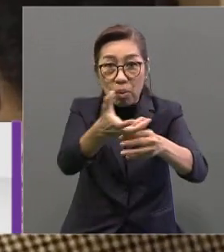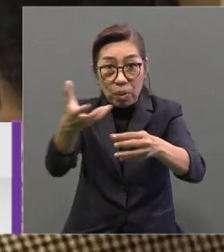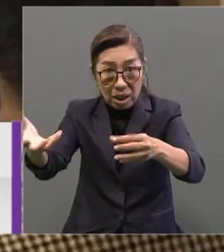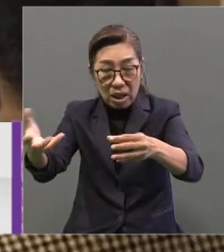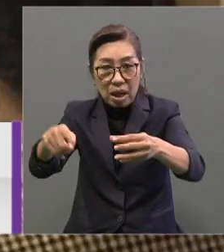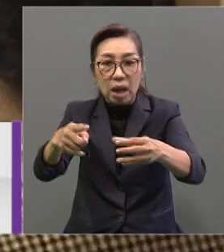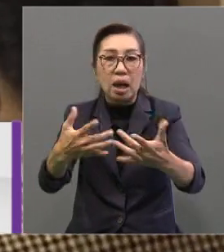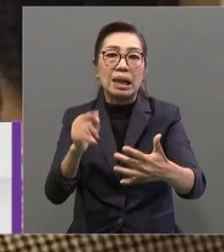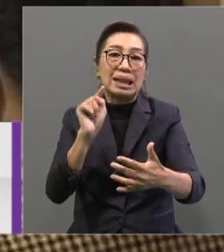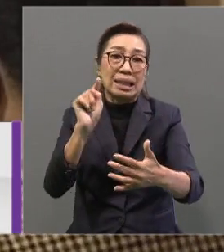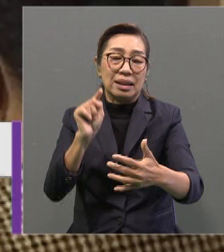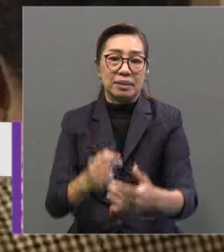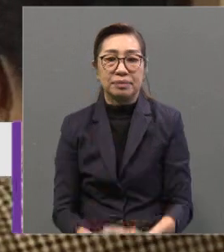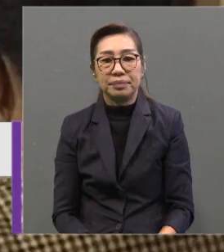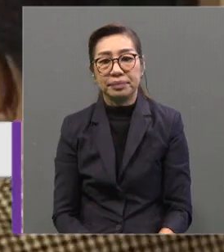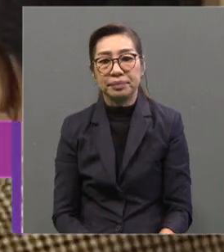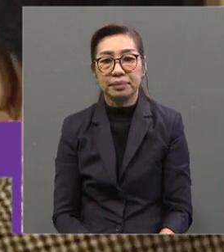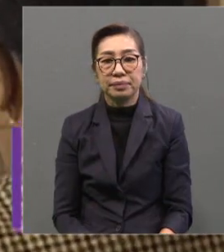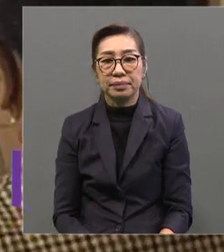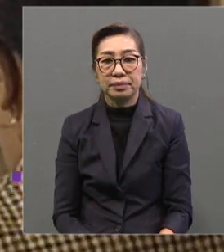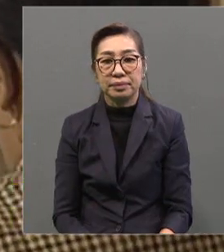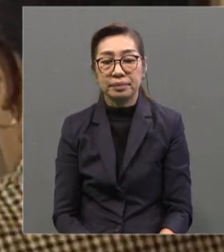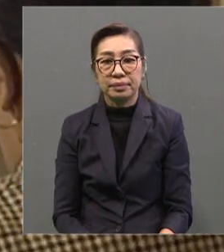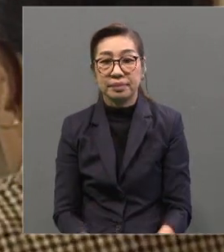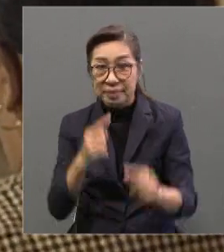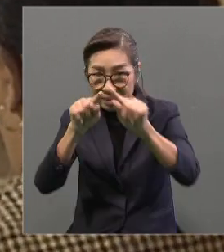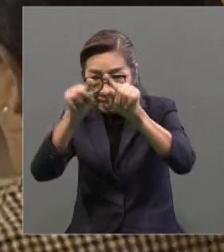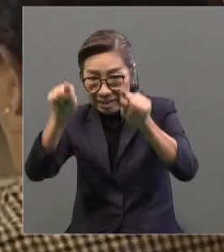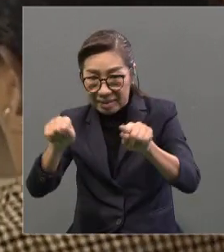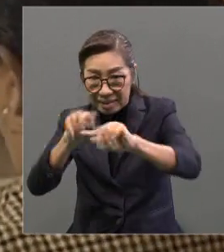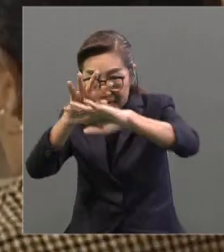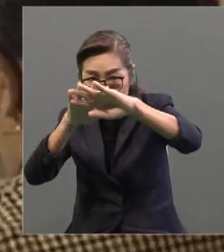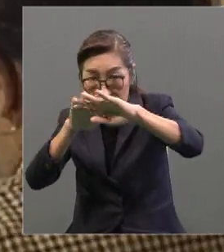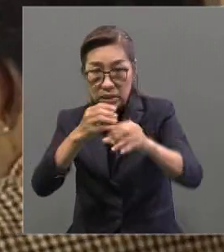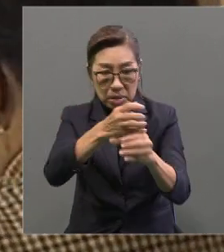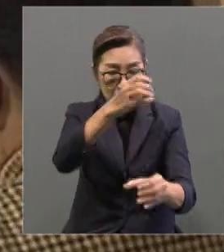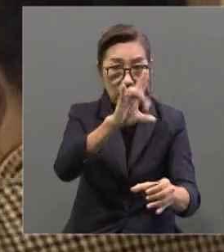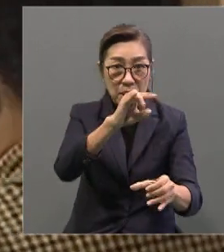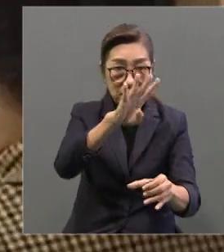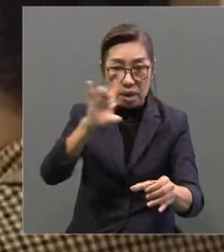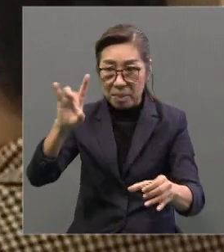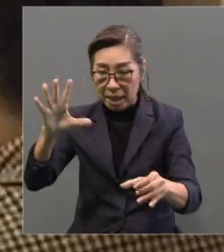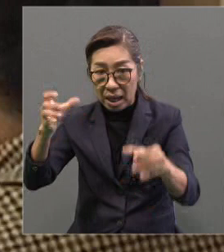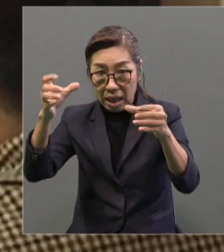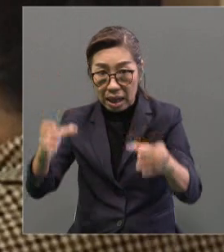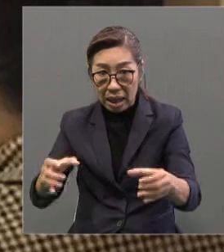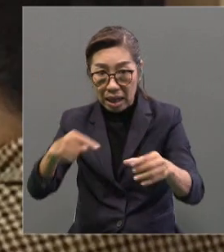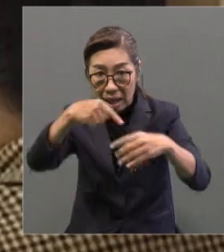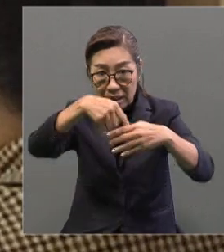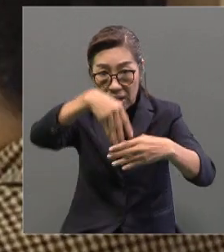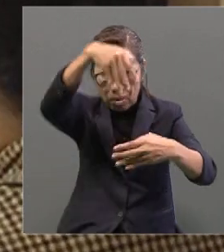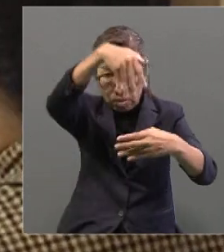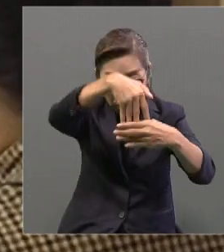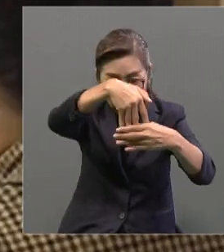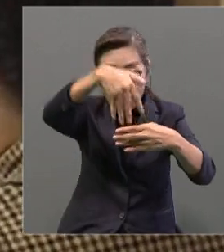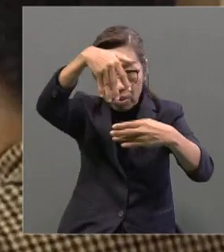แล้วก็ร้อยเซลิงนะคือฝั่งที่ระหว่างเพีย84 85เนี่ยก็มีการร้อยตัวเซกเมนต์บล็อกเรีย